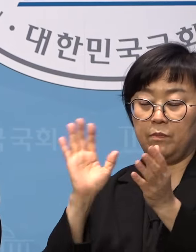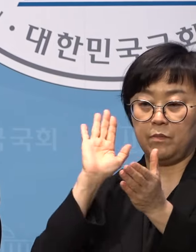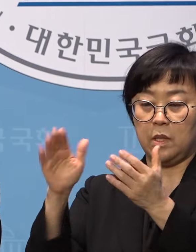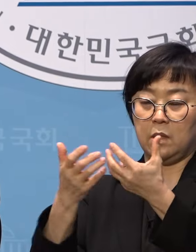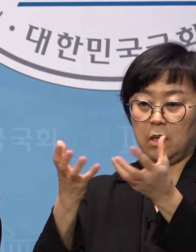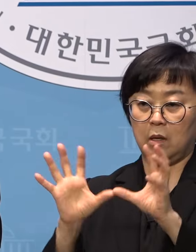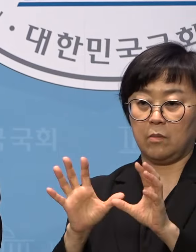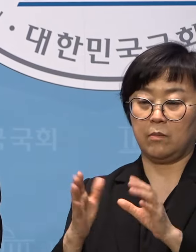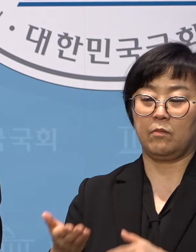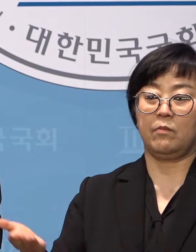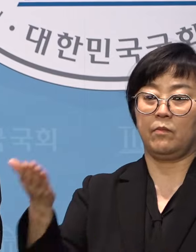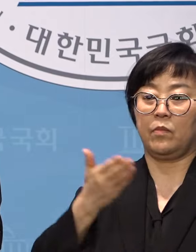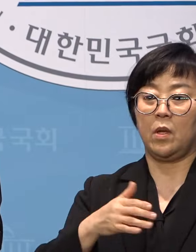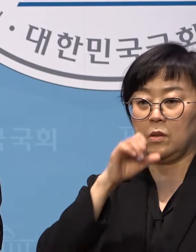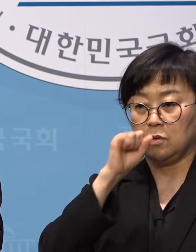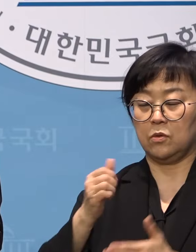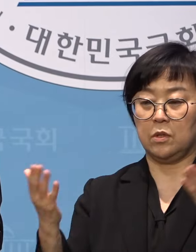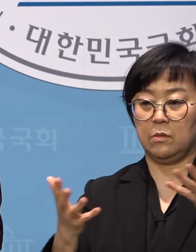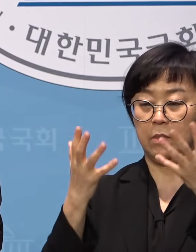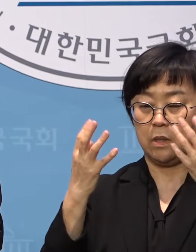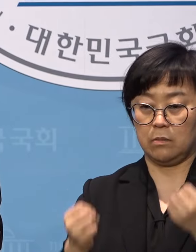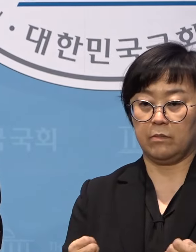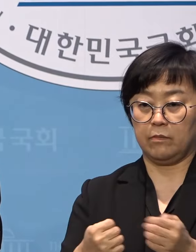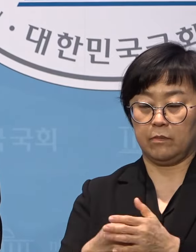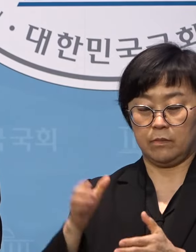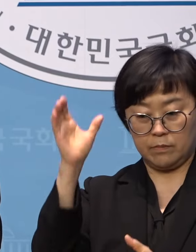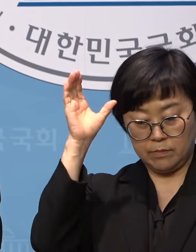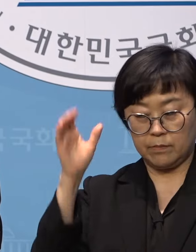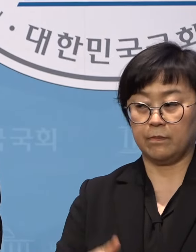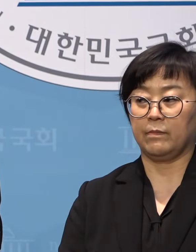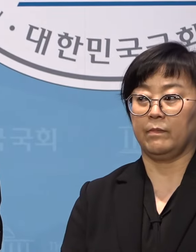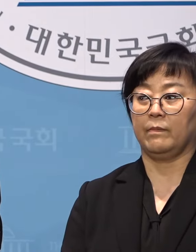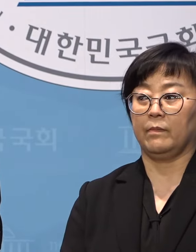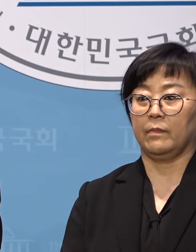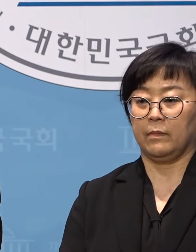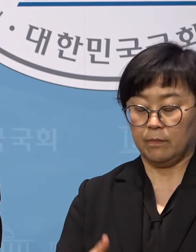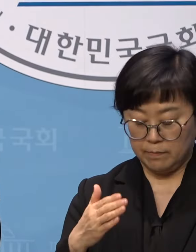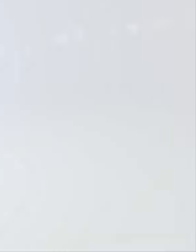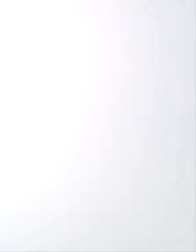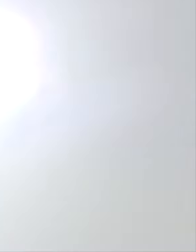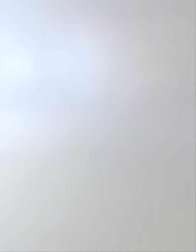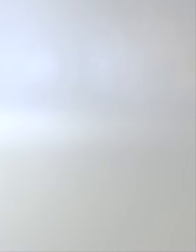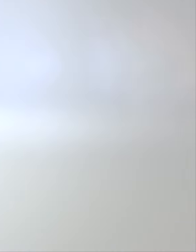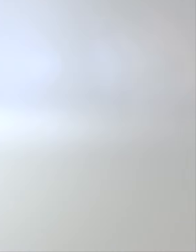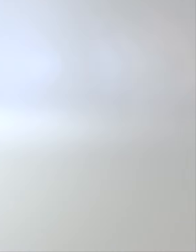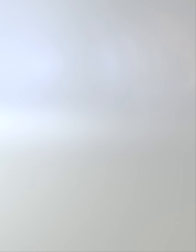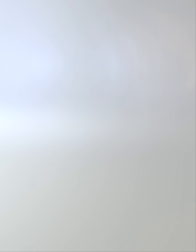앞길에 좋은 일이 많기를 기대하겠습니다. 감사합니다.